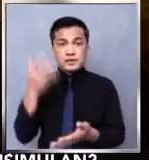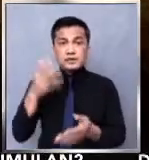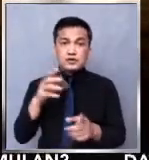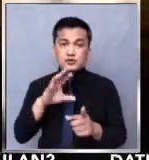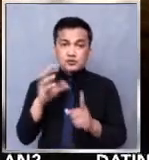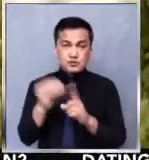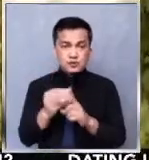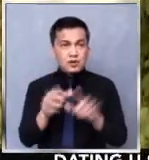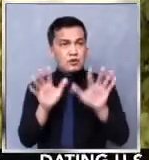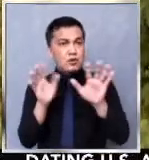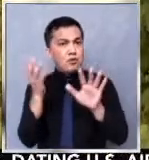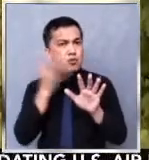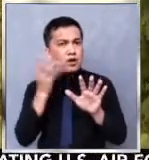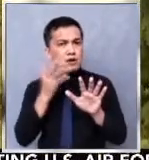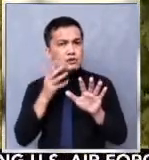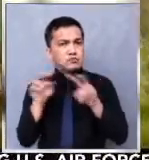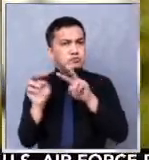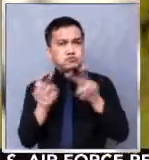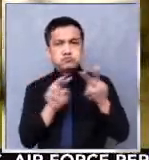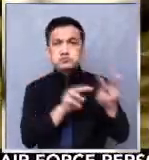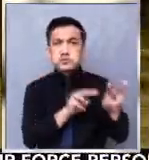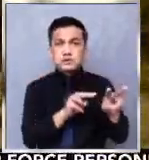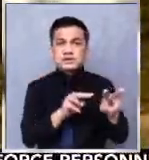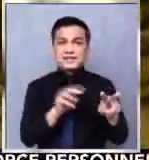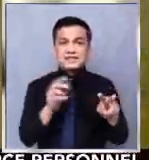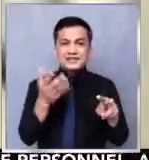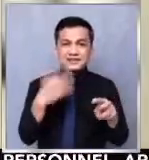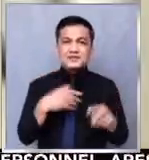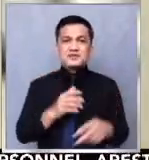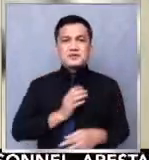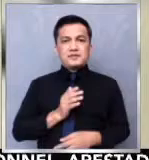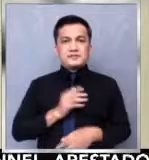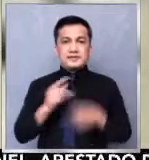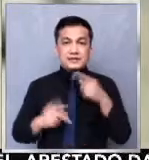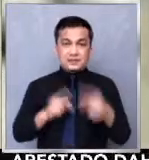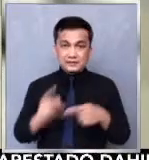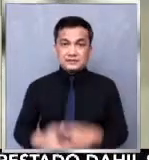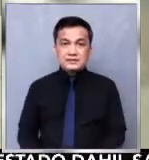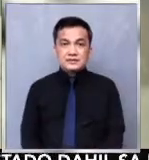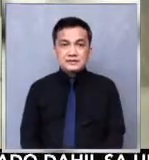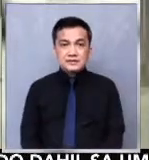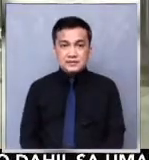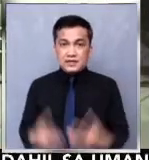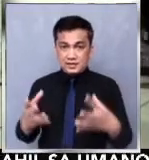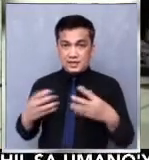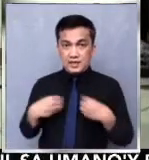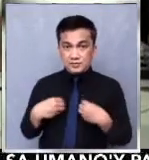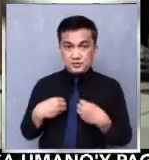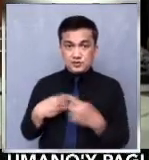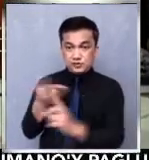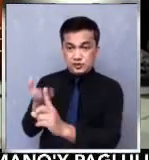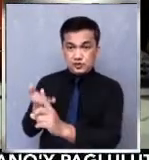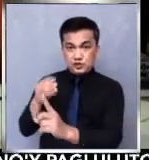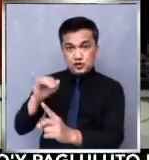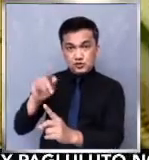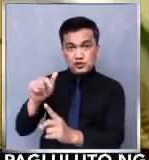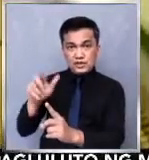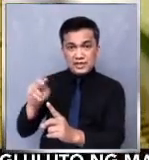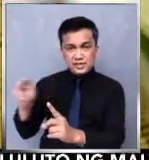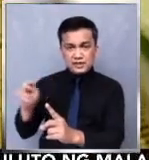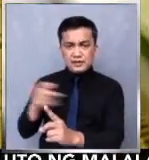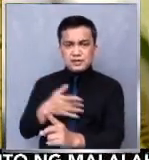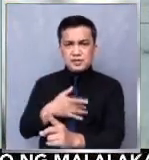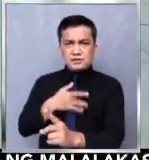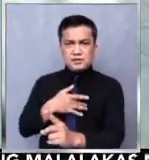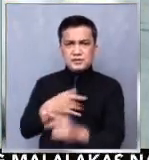mga tanawin, at mabubuting mga mamamayan. Aminado si Julian na may naramdaman siyang pressure. We